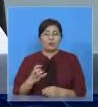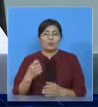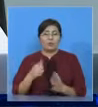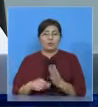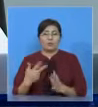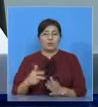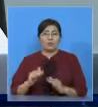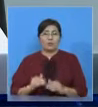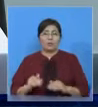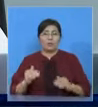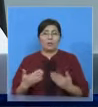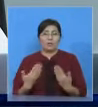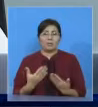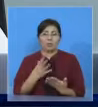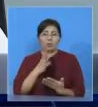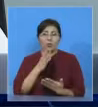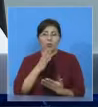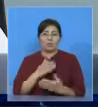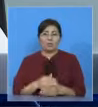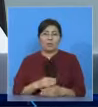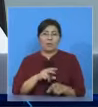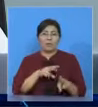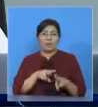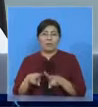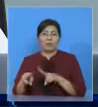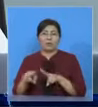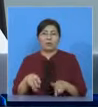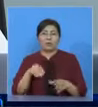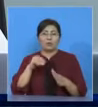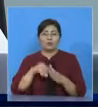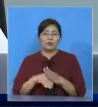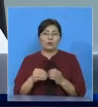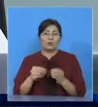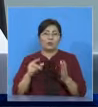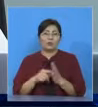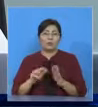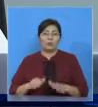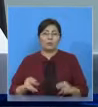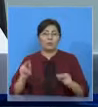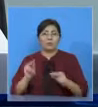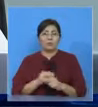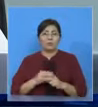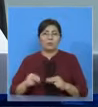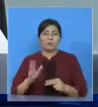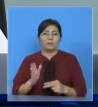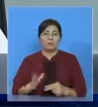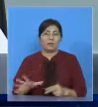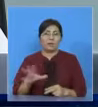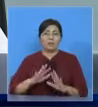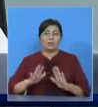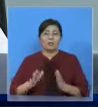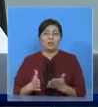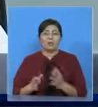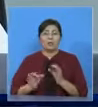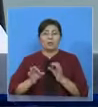463 бала қазіргі кезде бақылауда, оның ішінде 17 бала стационарлық ем алуда. Барлығында жағдайлары орташа